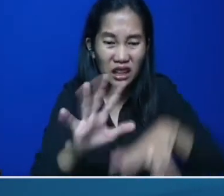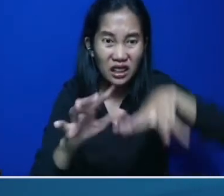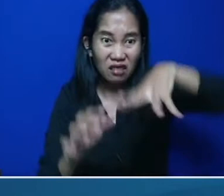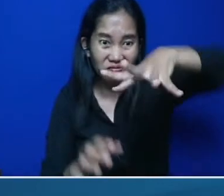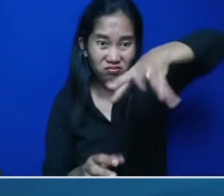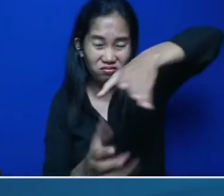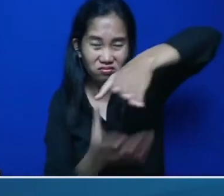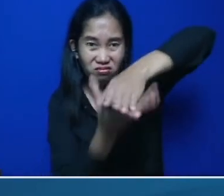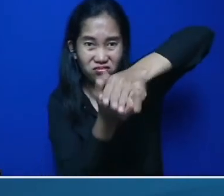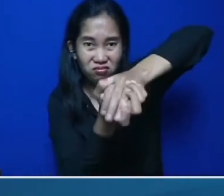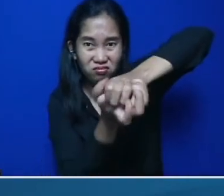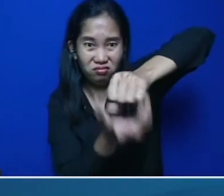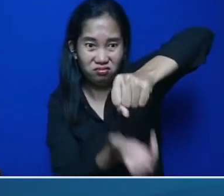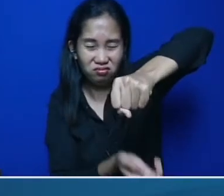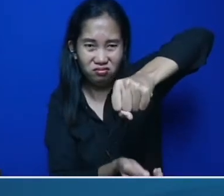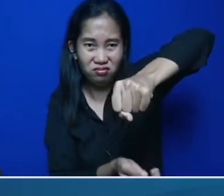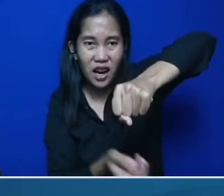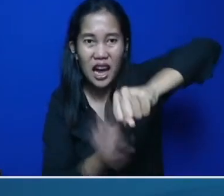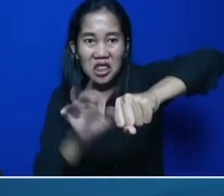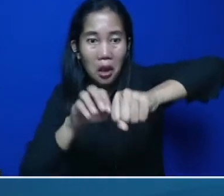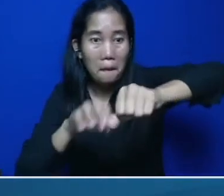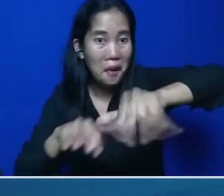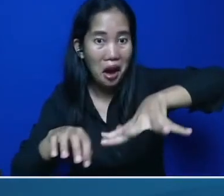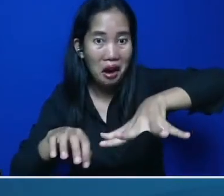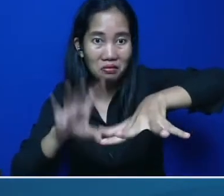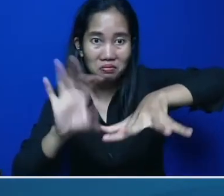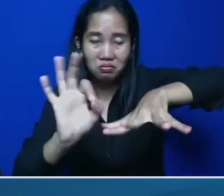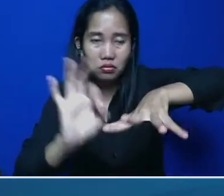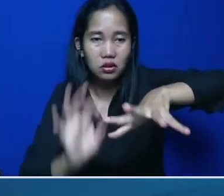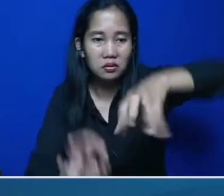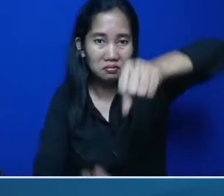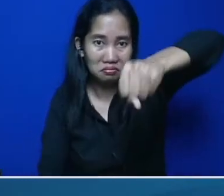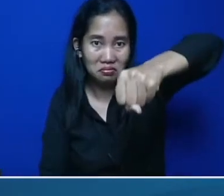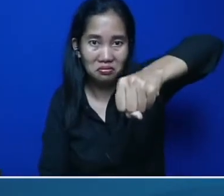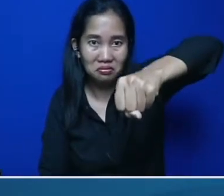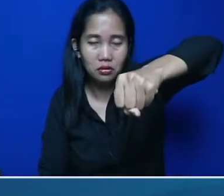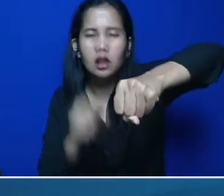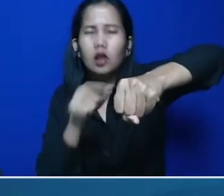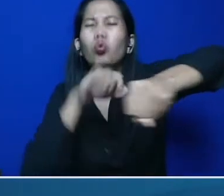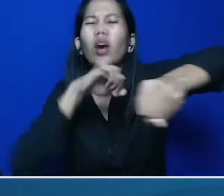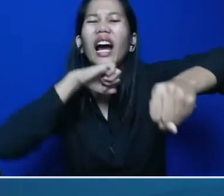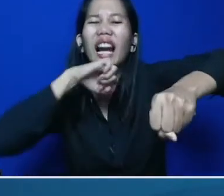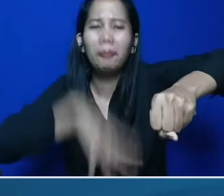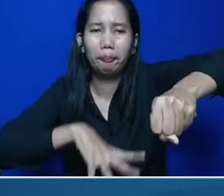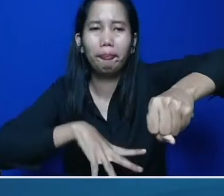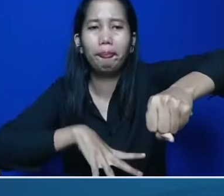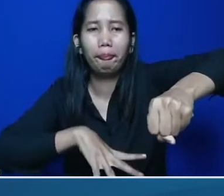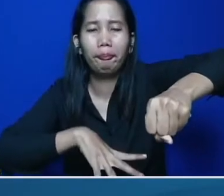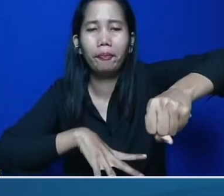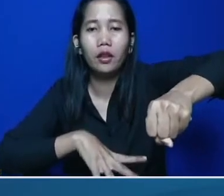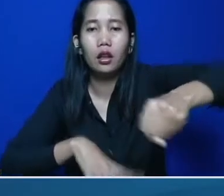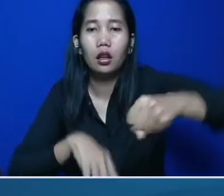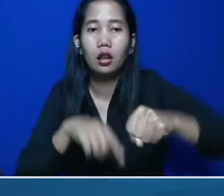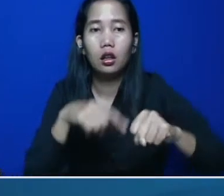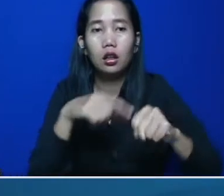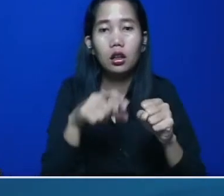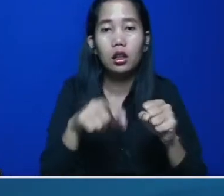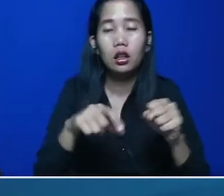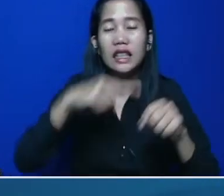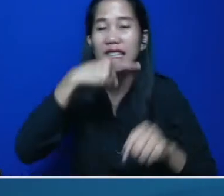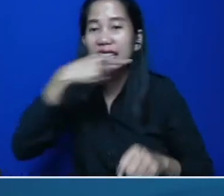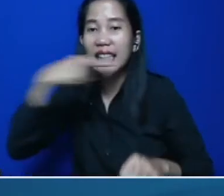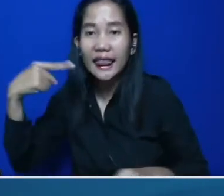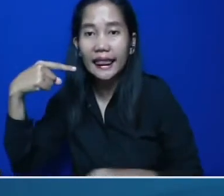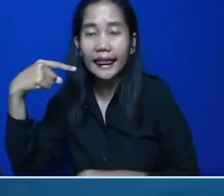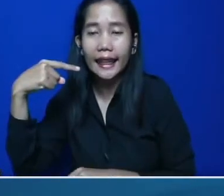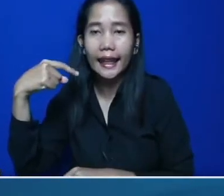Kalau dibilang mau cari sate ayam sate ayam kalau mau bilang kelinci sate kelinci Hai padahal